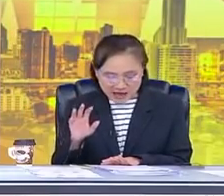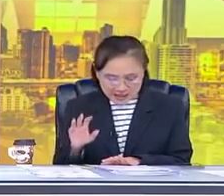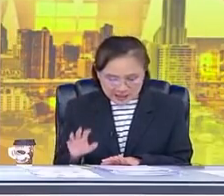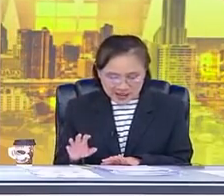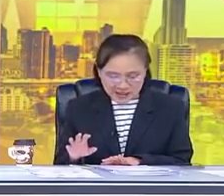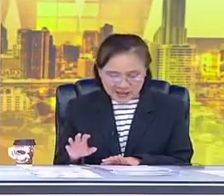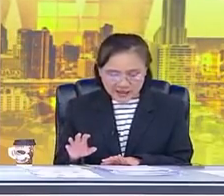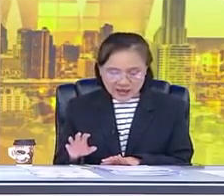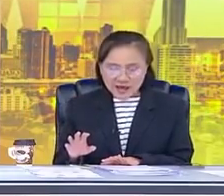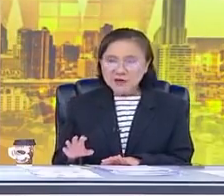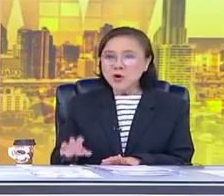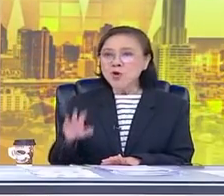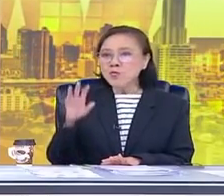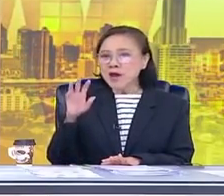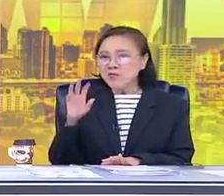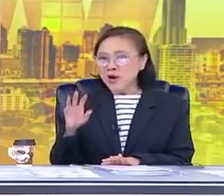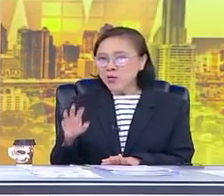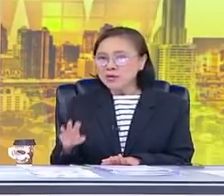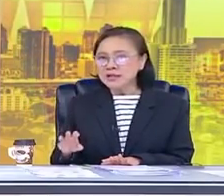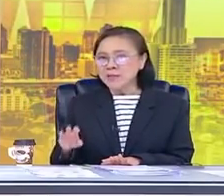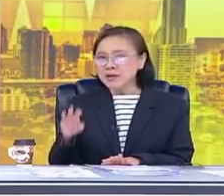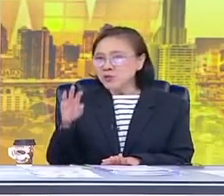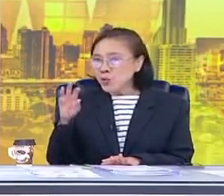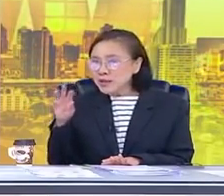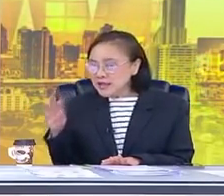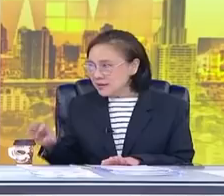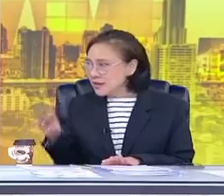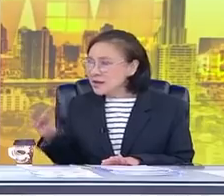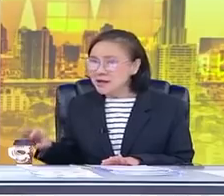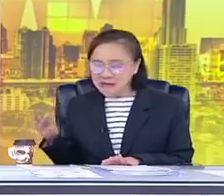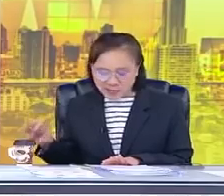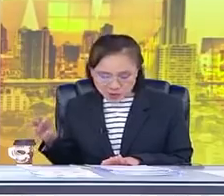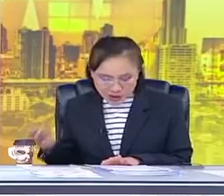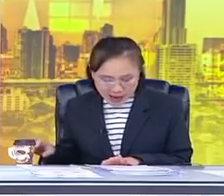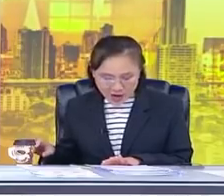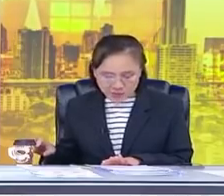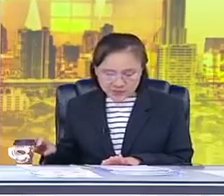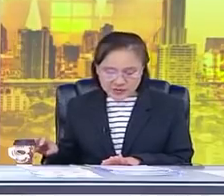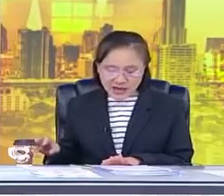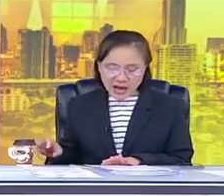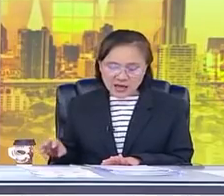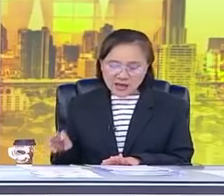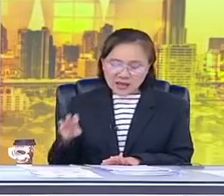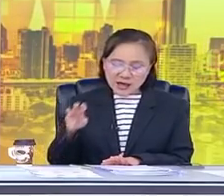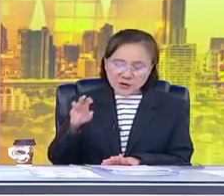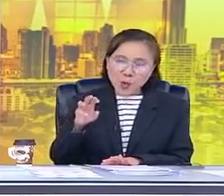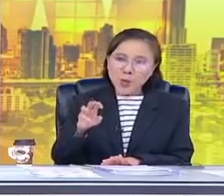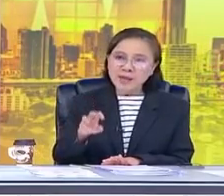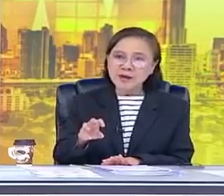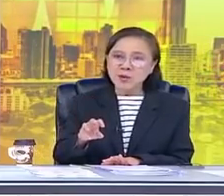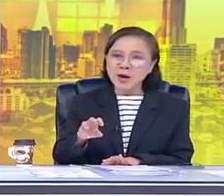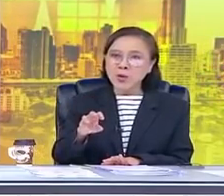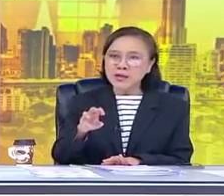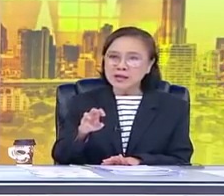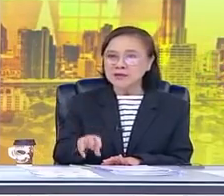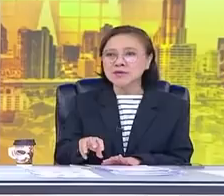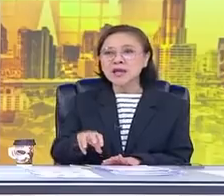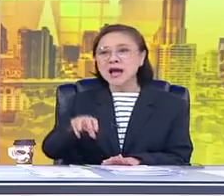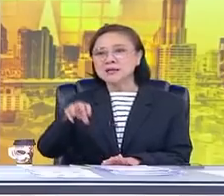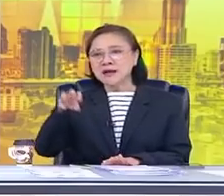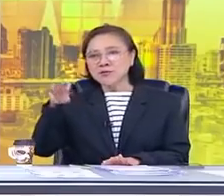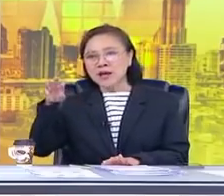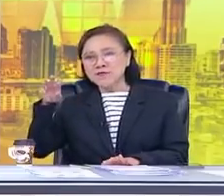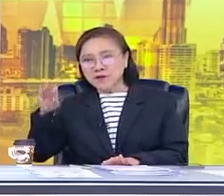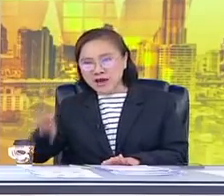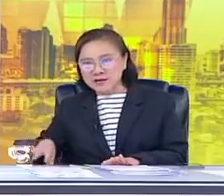วงเวลานี้ยกเว้นว่าคุณจะมีธุรกิจที่เคยทำอยู่แล้วนะคะและยกเว้นแต่ว่าคนอังกฤษ